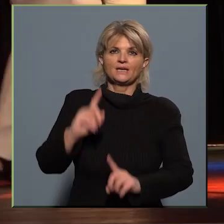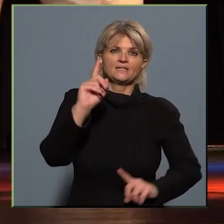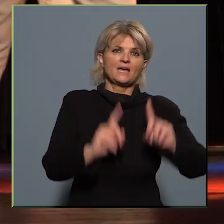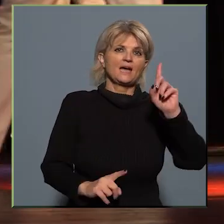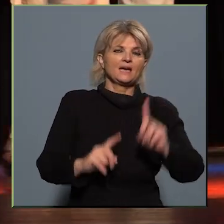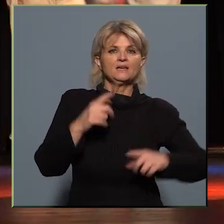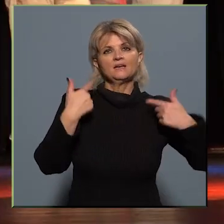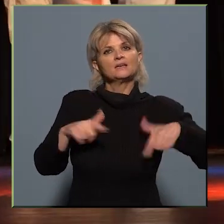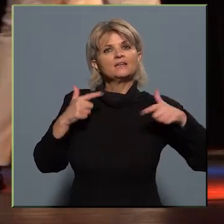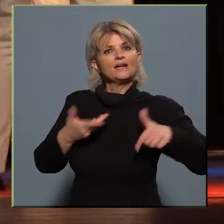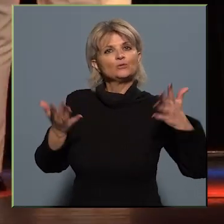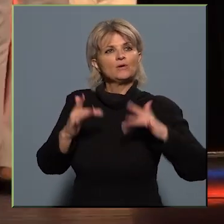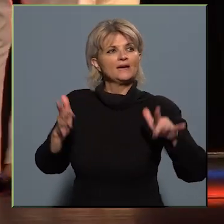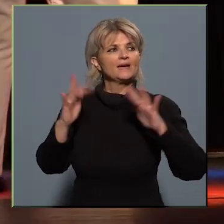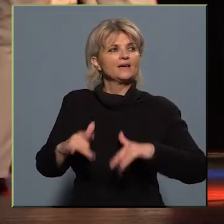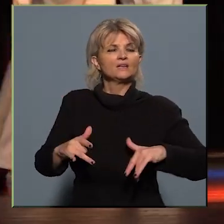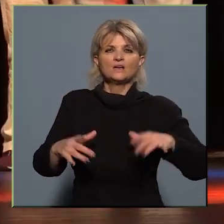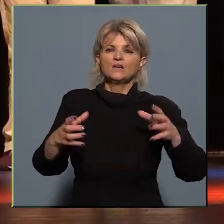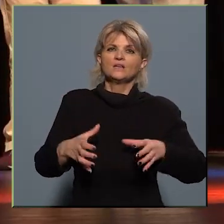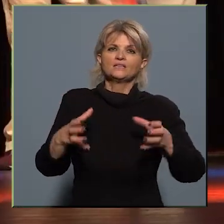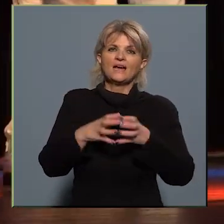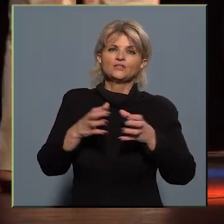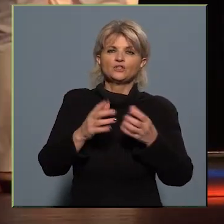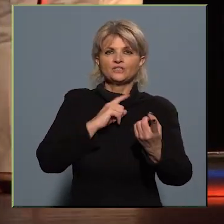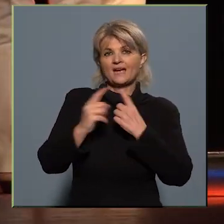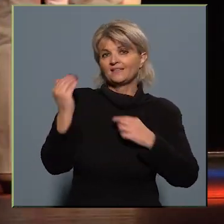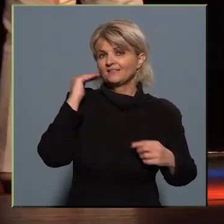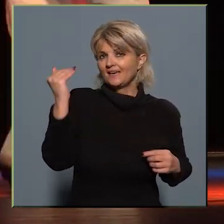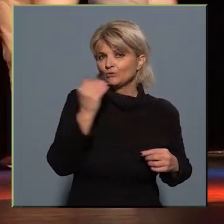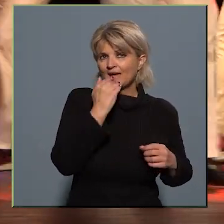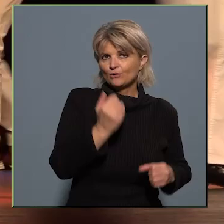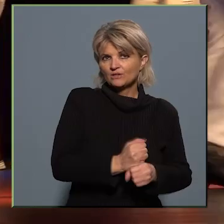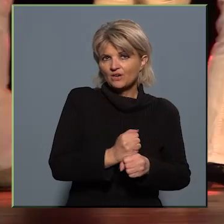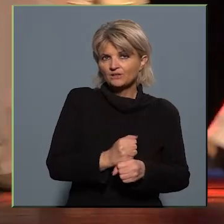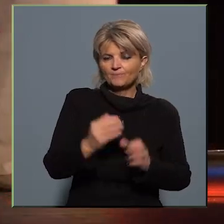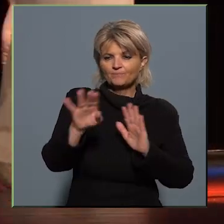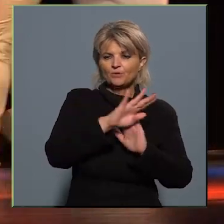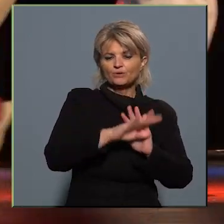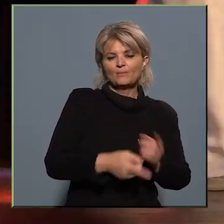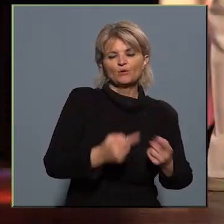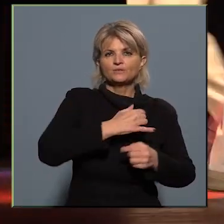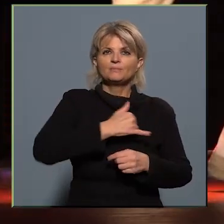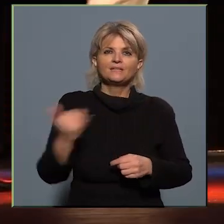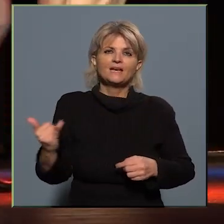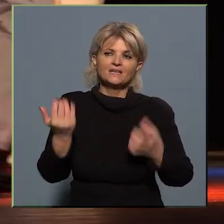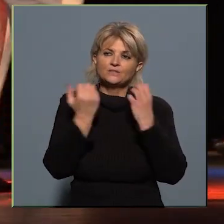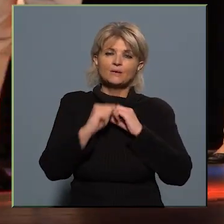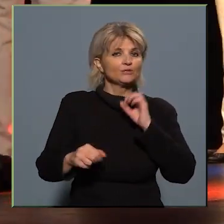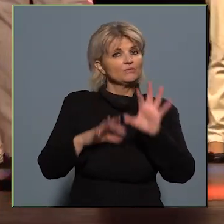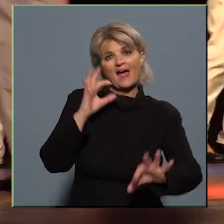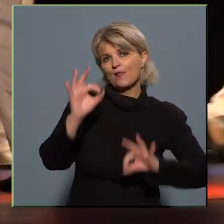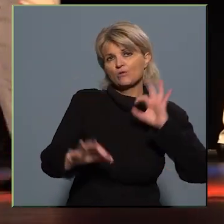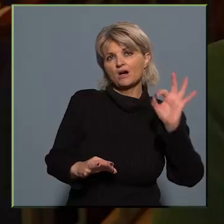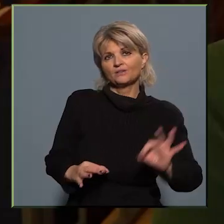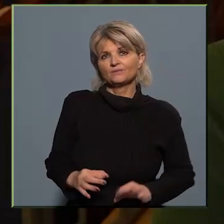különböző kiránduló helyeken, valamint társas játék délutánokat is tartanak. A programok közül mindenki szabadon kedve szerint